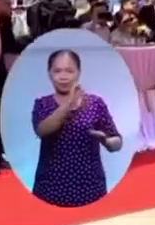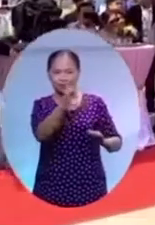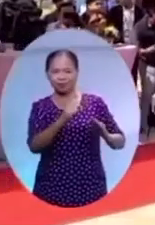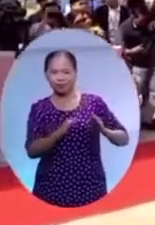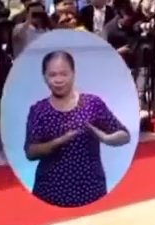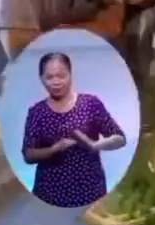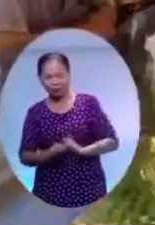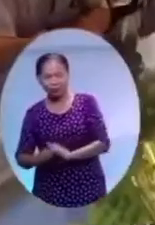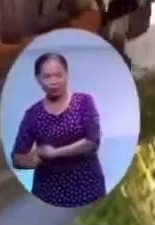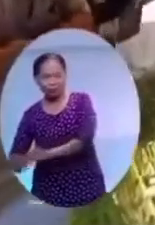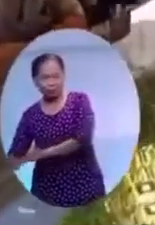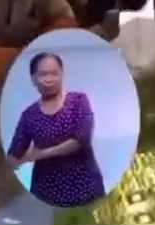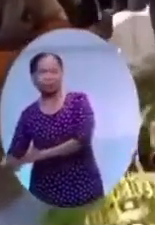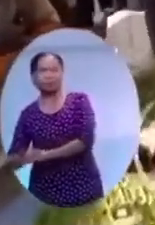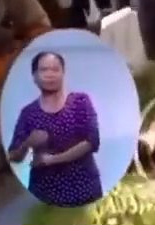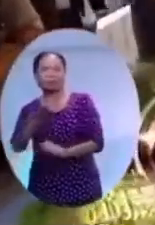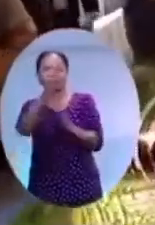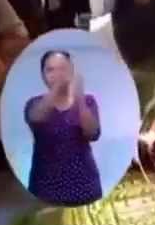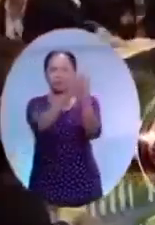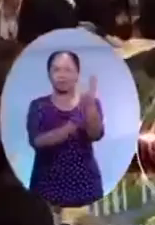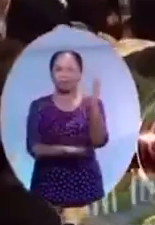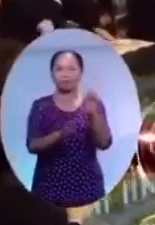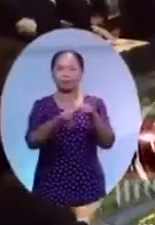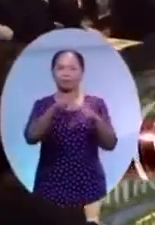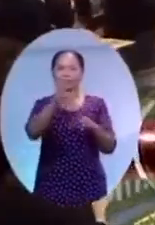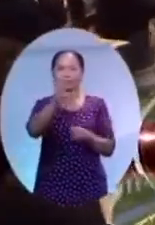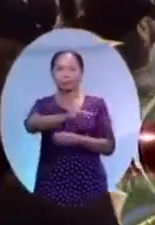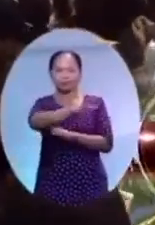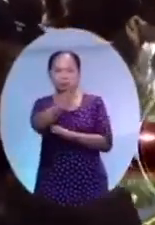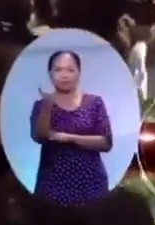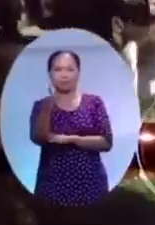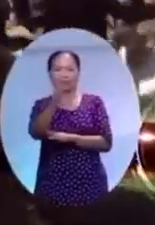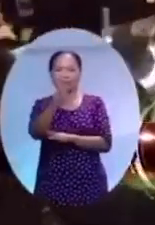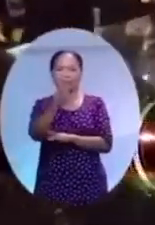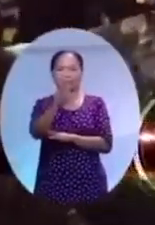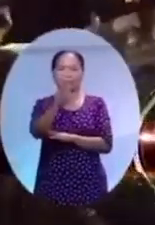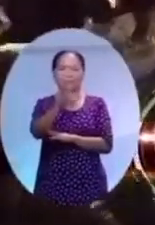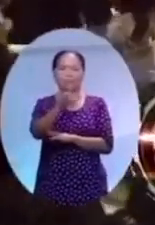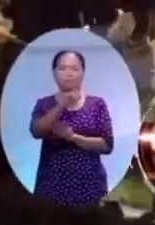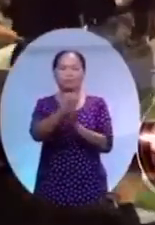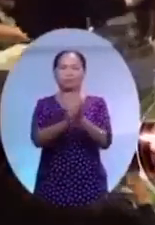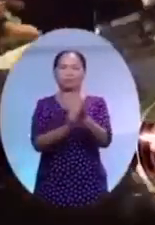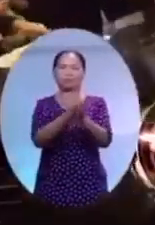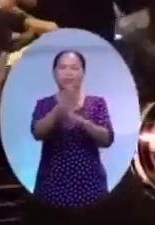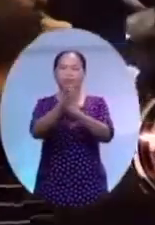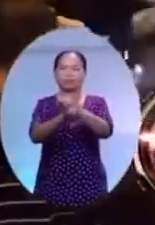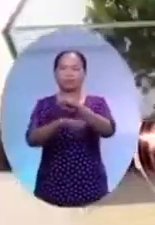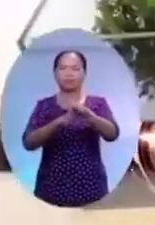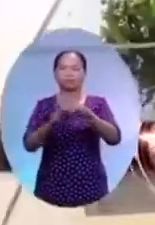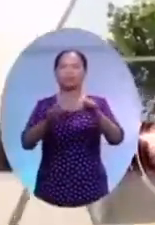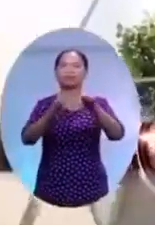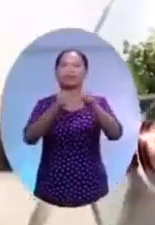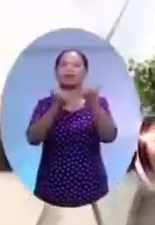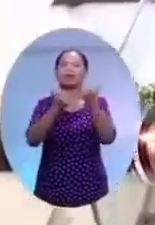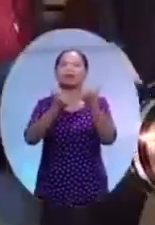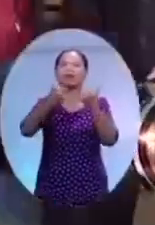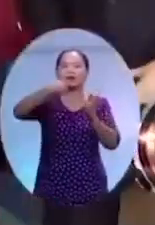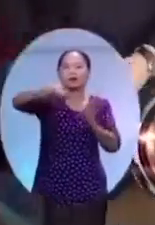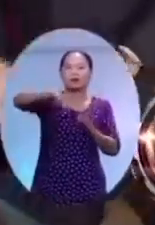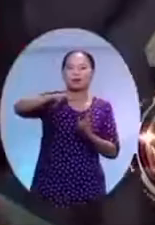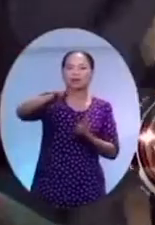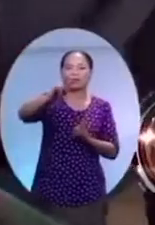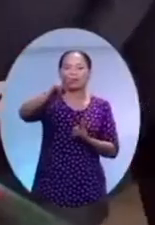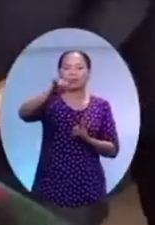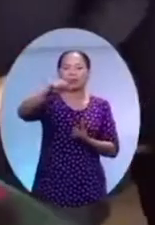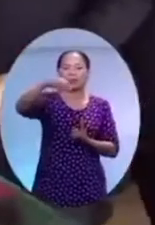Chương trình sẽ được tổ chức trong 5 ngày, từ ngày 4 đến ngày 8 tháng 12 năm 2019 tại khu nhà mẫu Novaland 26 Mai Chí